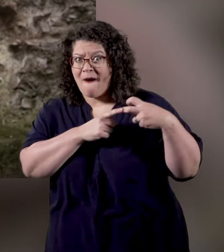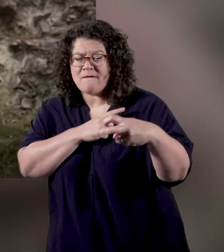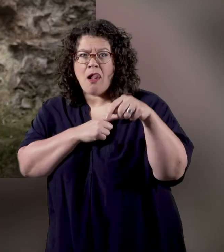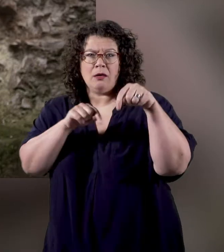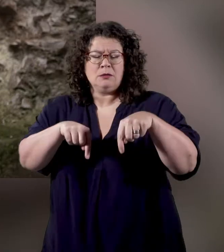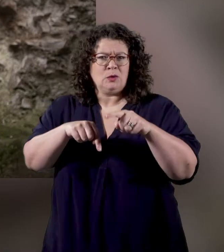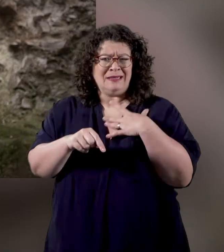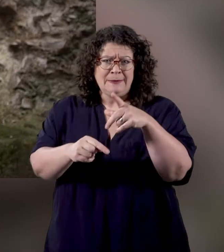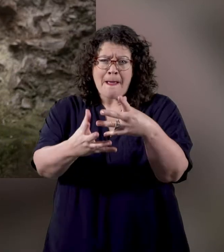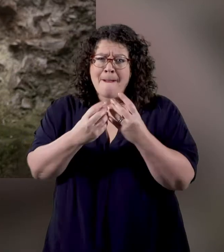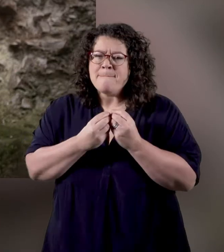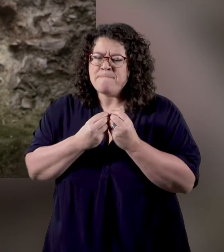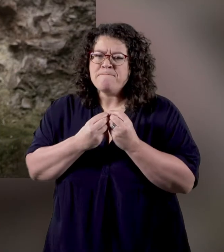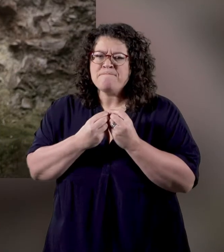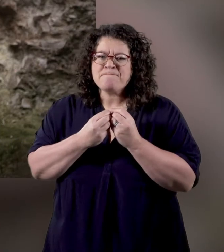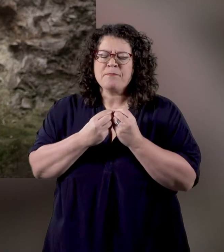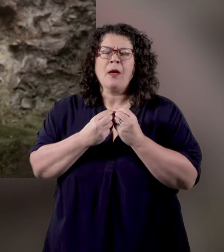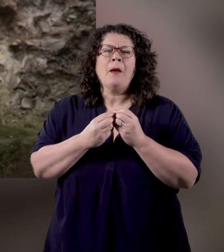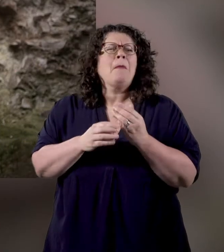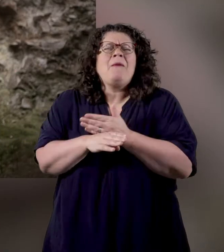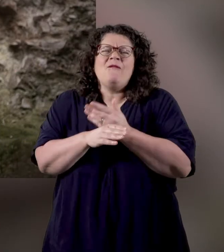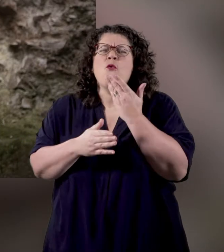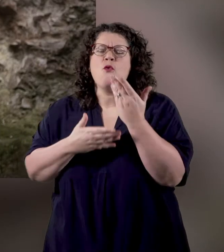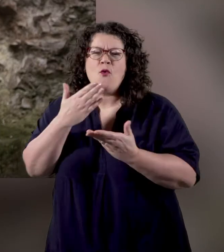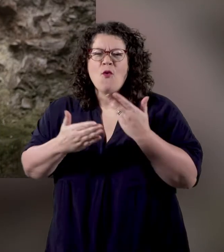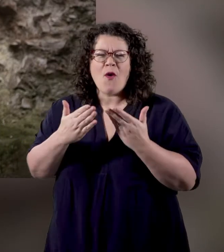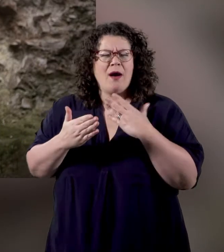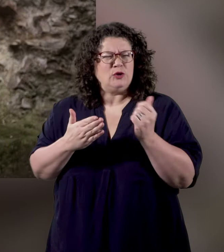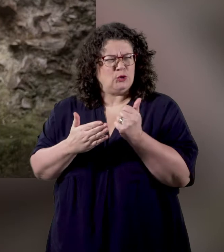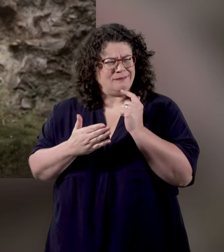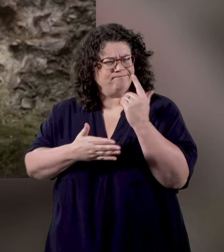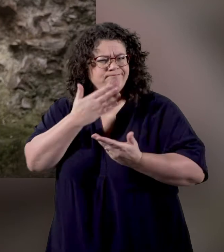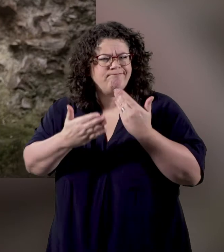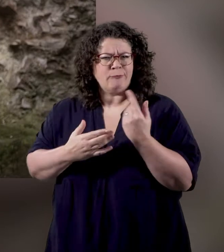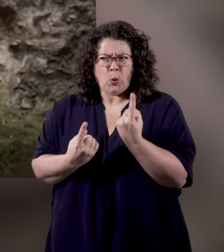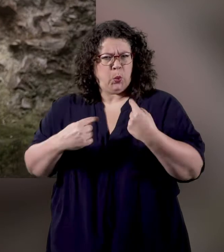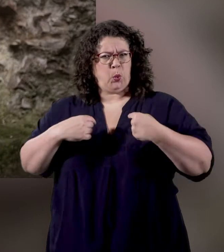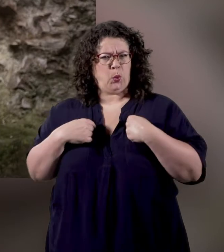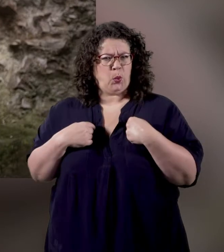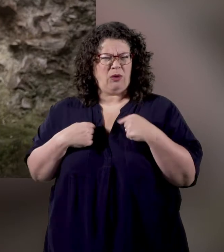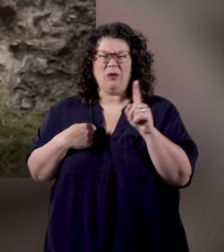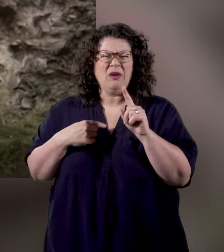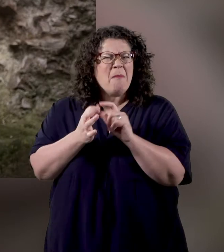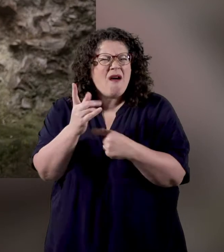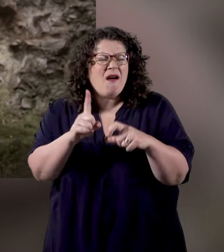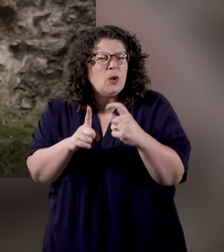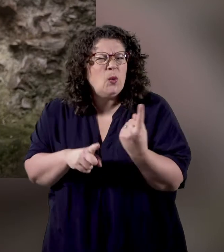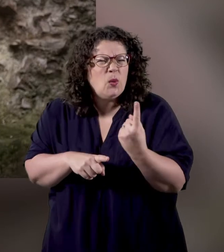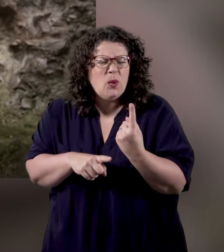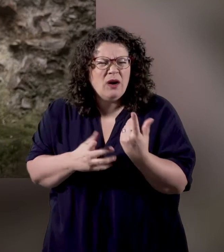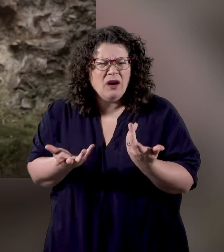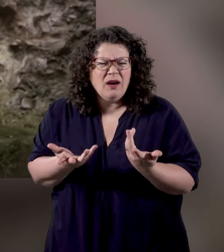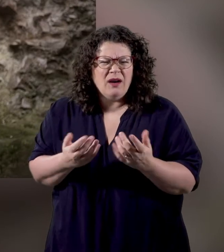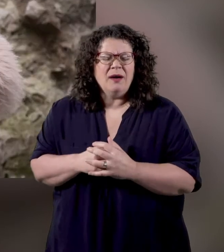arna. Ond cyn bod fi'n mynd mewn I hynny, dylai fi weid tipyn bach mwy amdano pwy ydw I a beth yn union yw